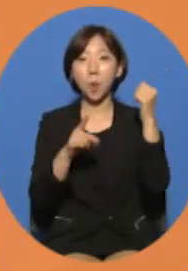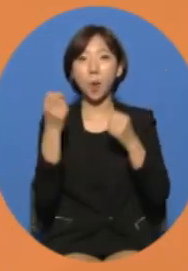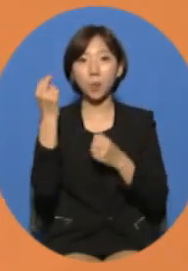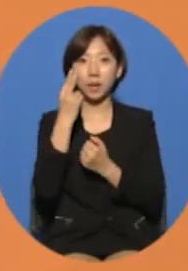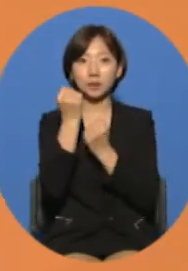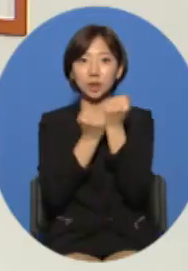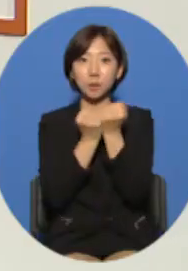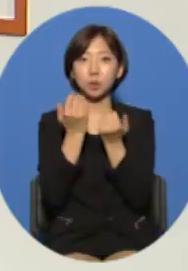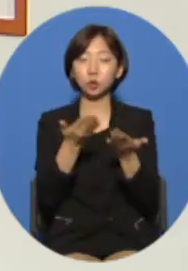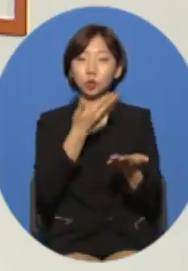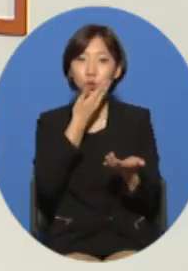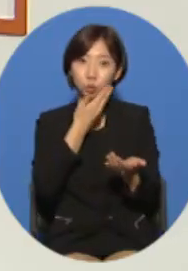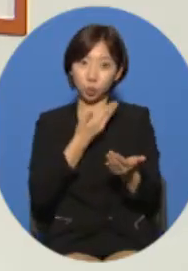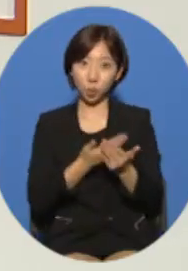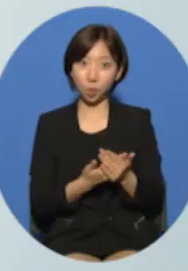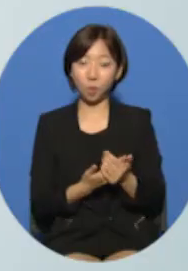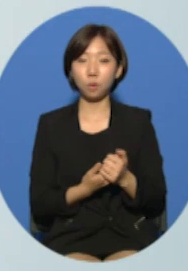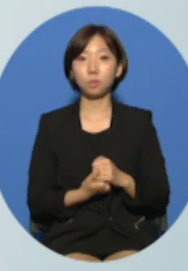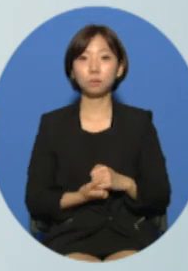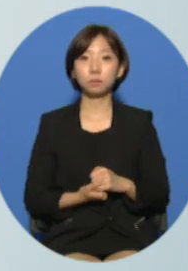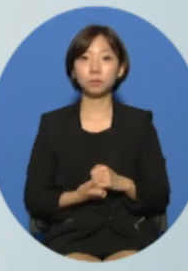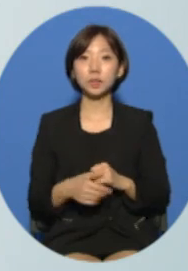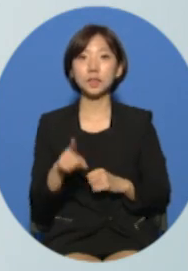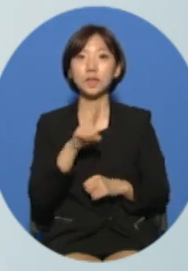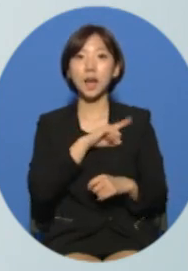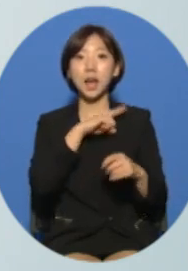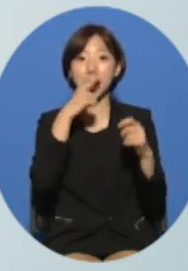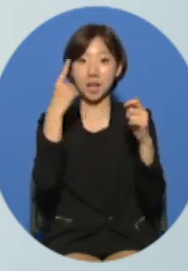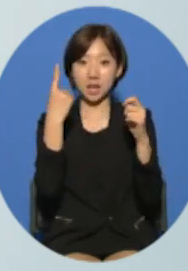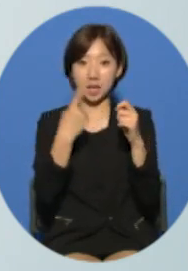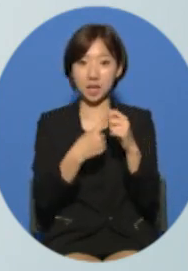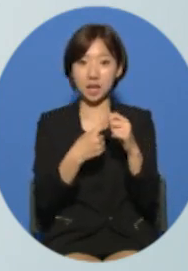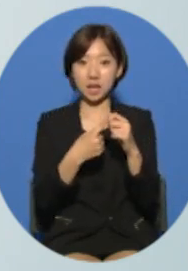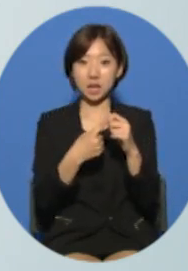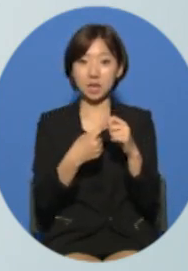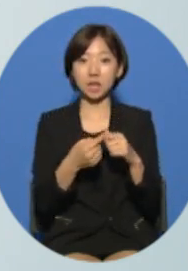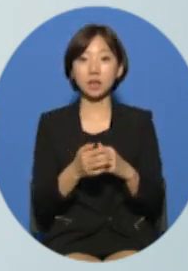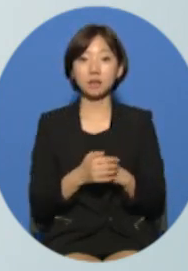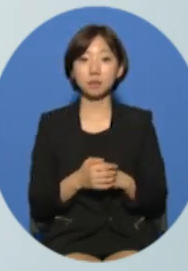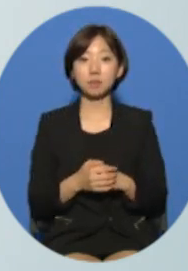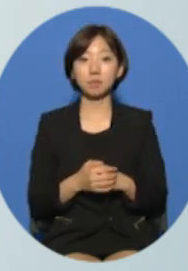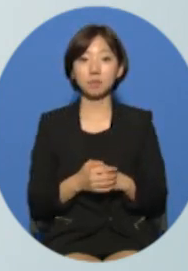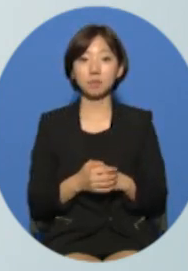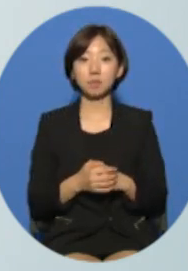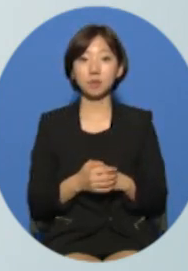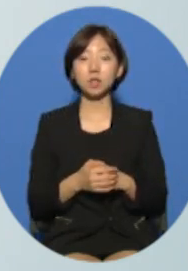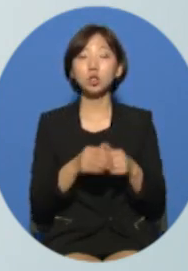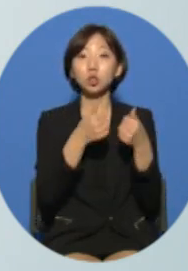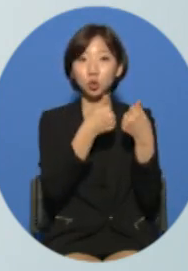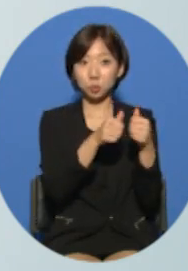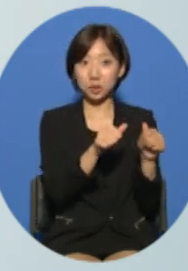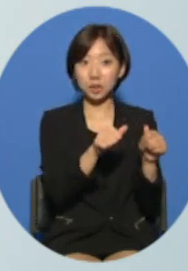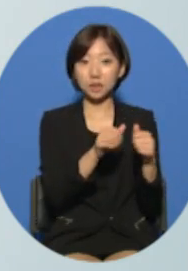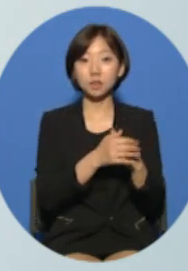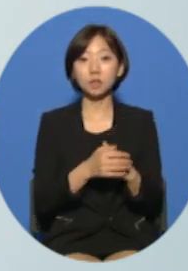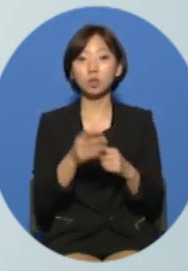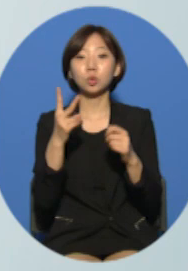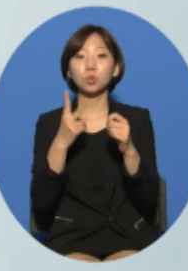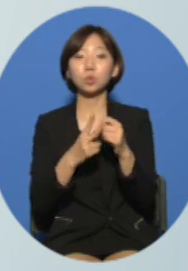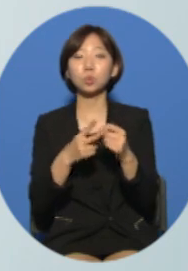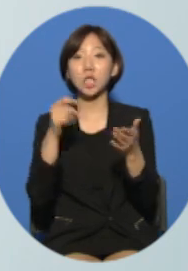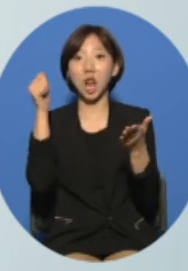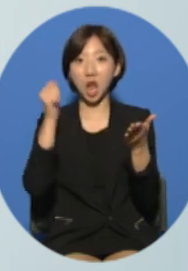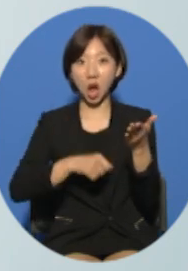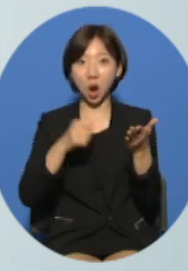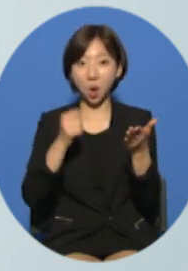해 드리겠습니다. 네. 중요하니까. 그렇죠. 예. 제일 먼저 잘 뭡니까? 가장 대표적인 게 주민등록증. 네. 그렇죠. 그다음에 여권.